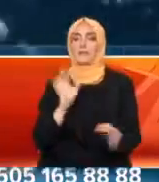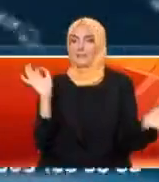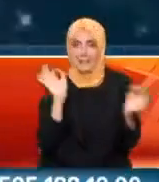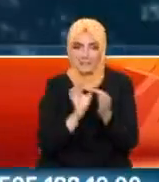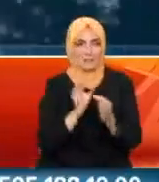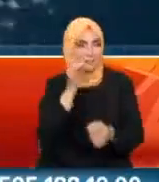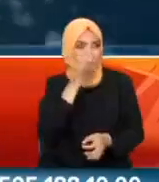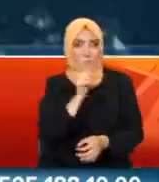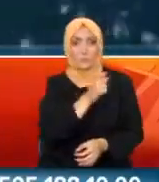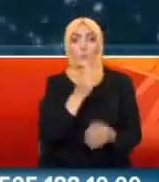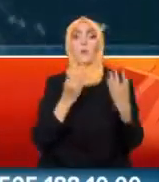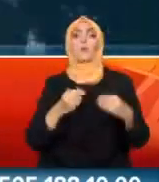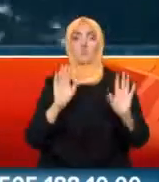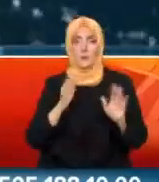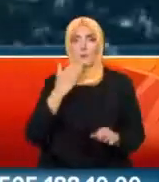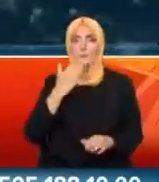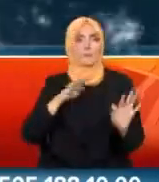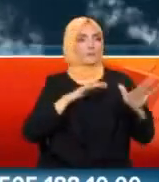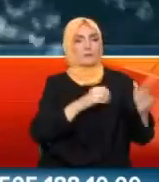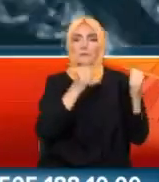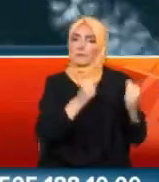ortasında kalacaktı.